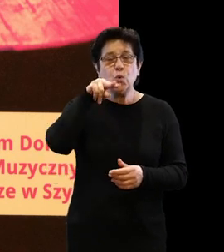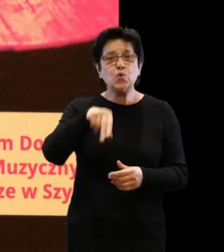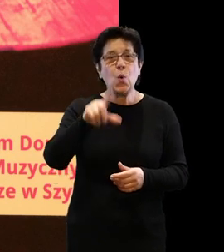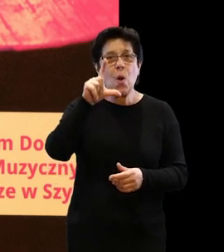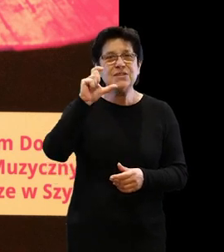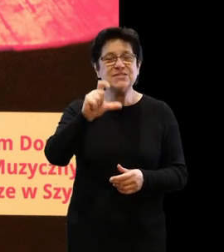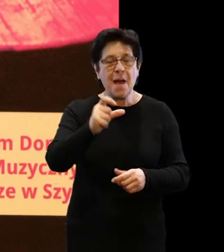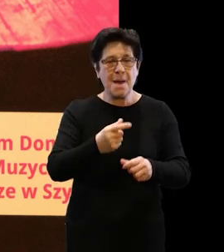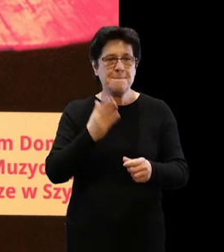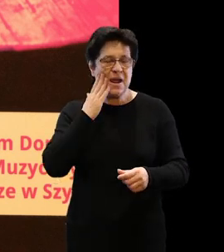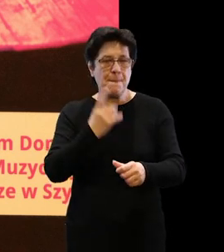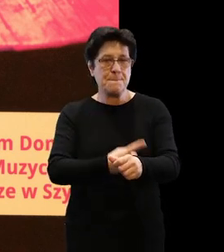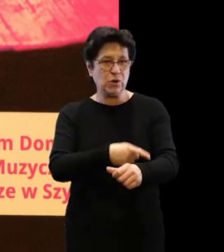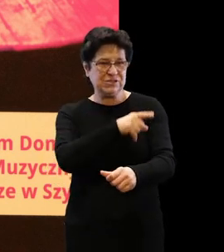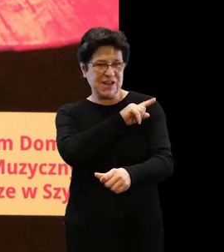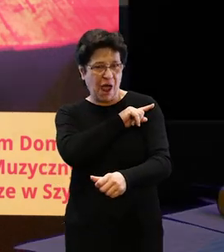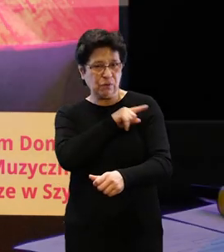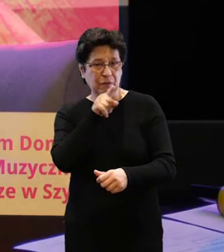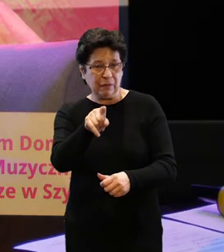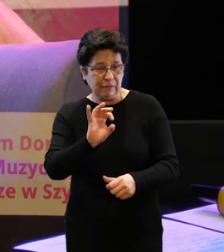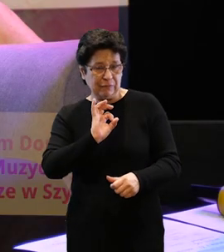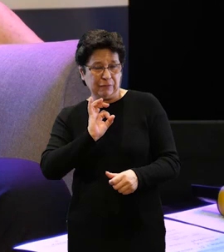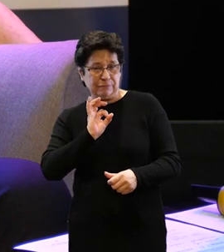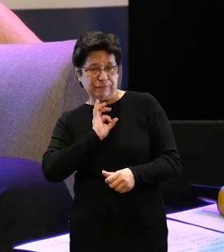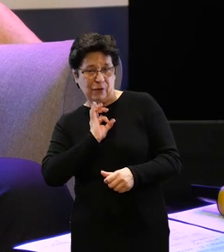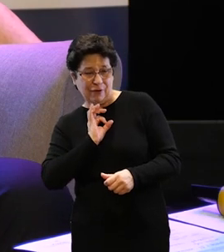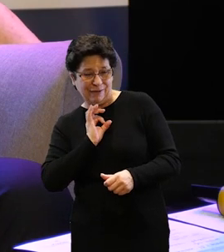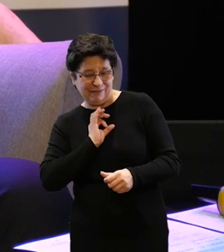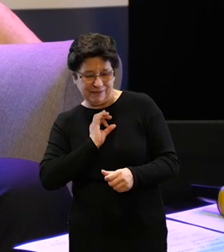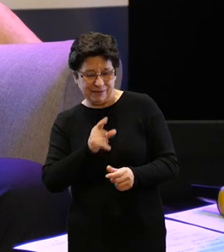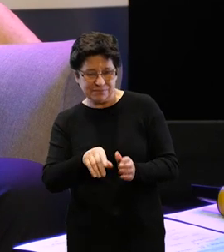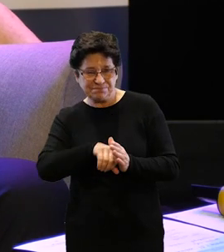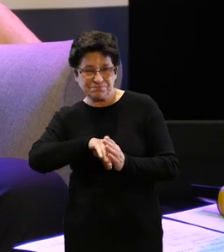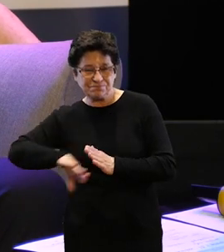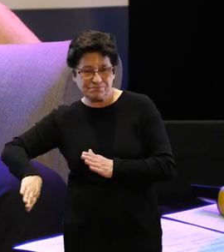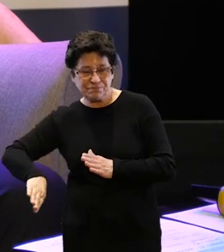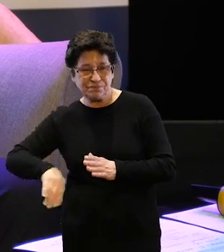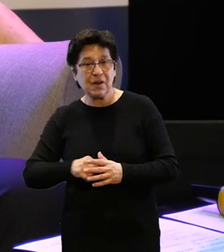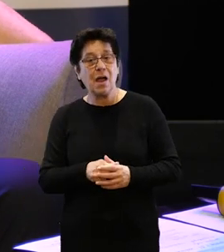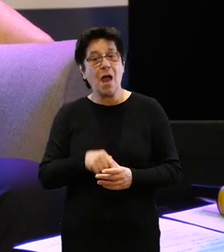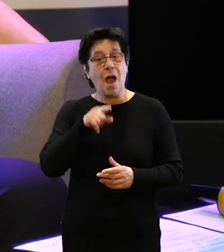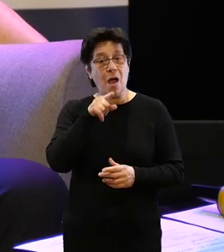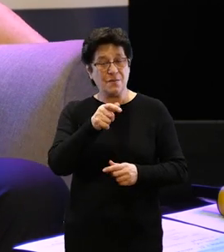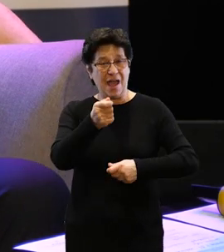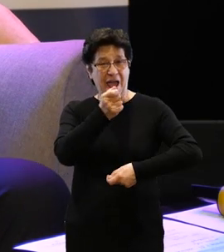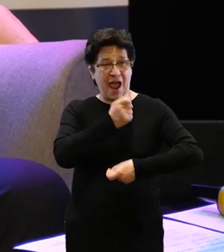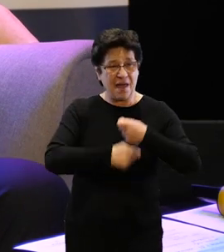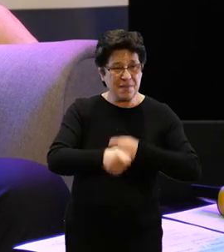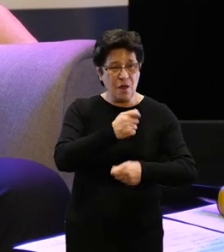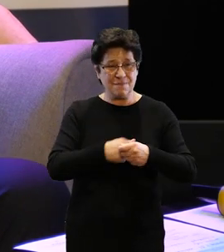poznaniaka i to był kupiec zbożowy który nie handlował zbożem na worki ten człowiek handlował